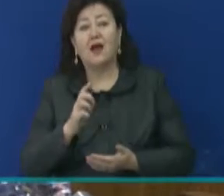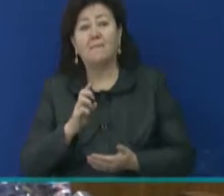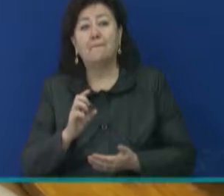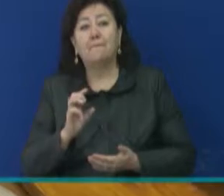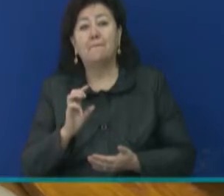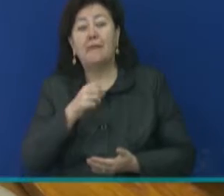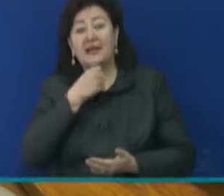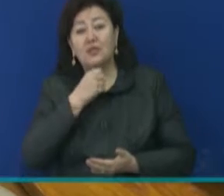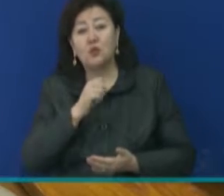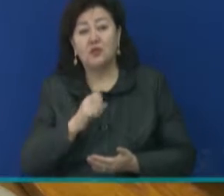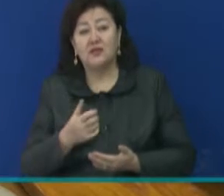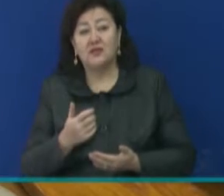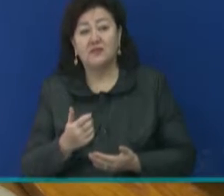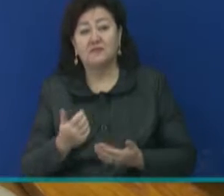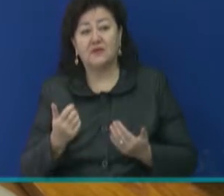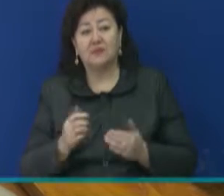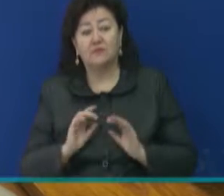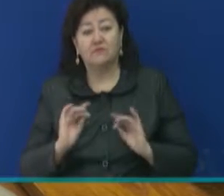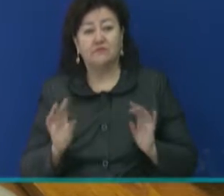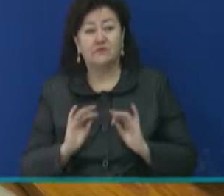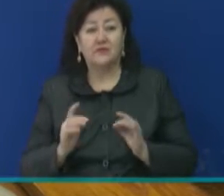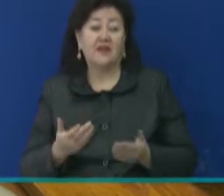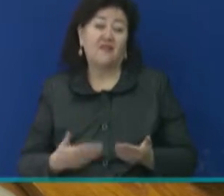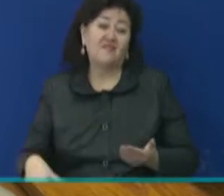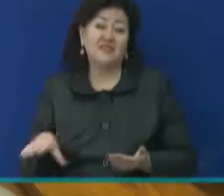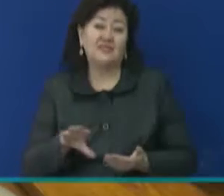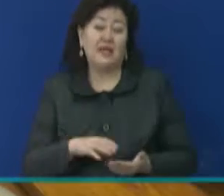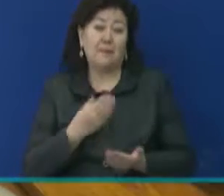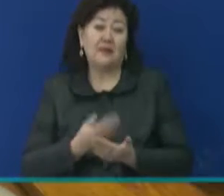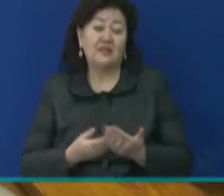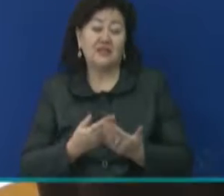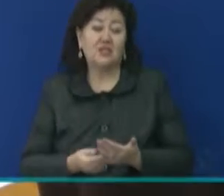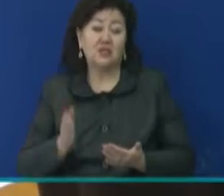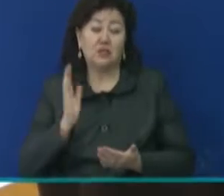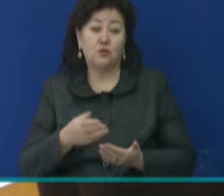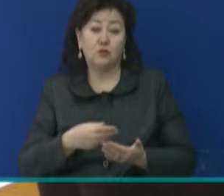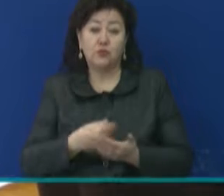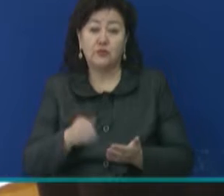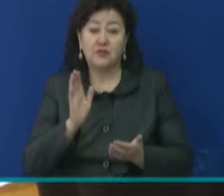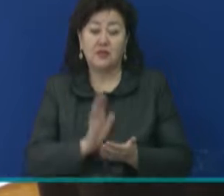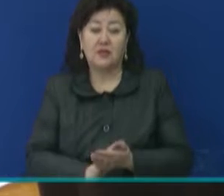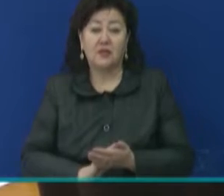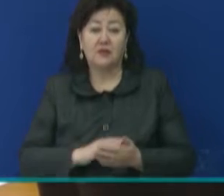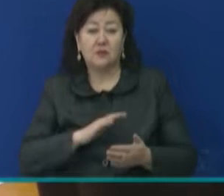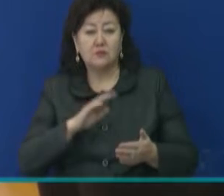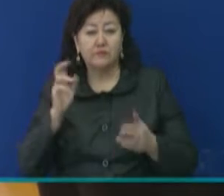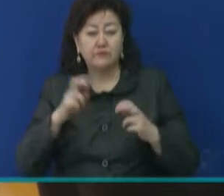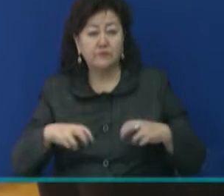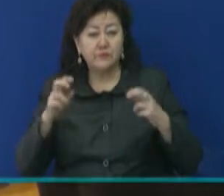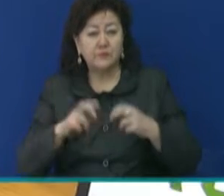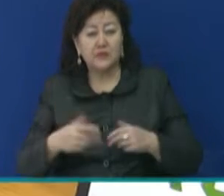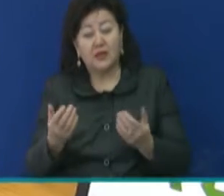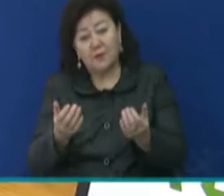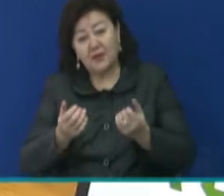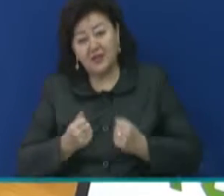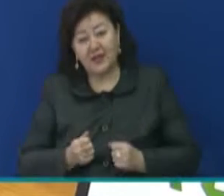за решение заседаний было отмечено что все предложения будут внесены в протокол Для дальнейшего рассмотрения и